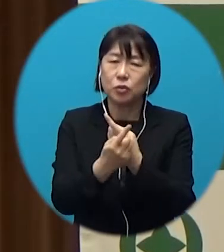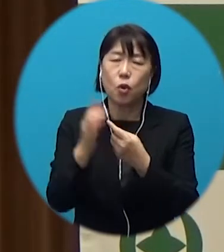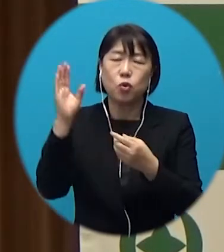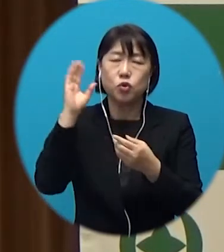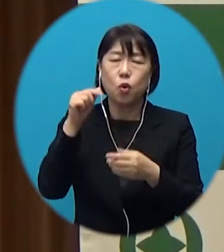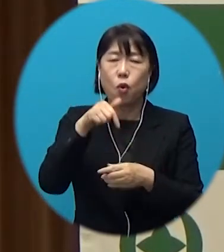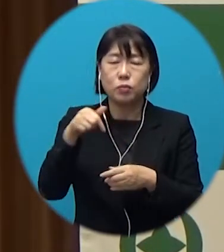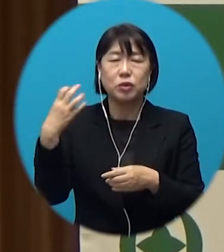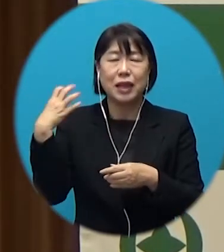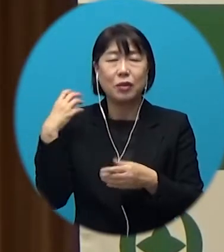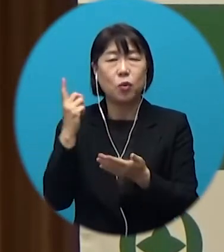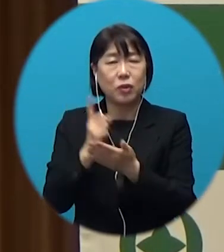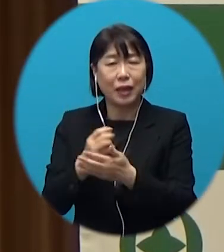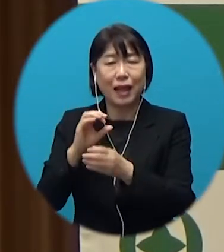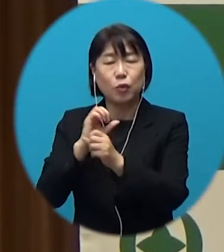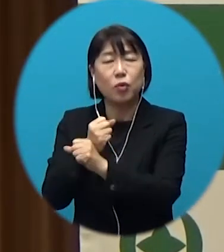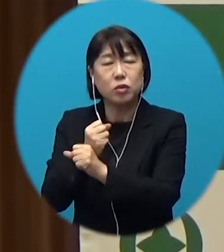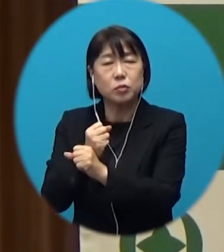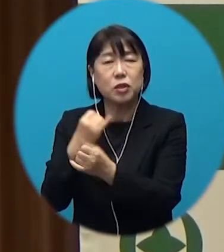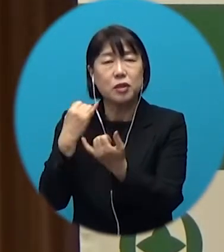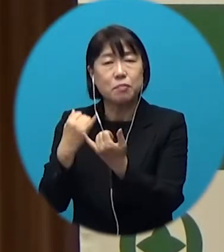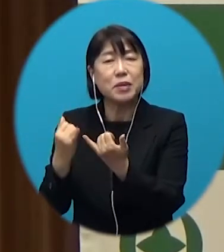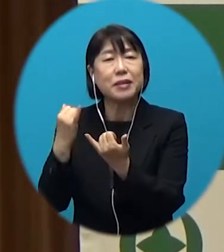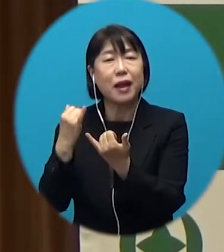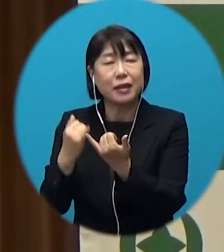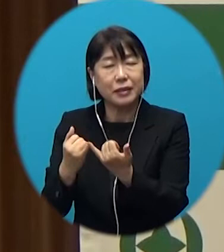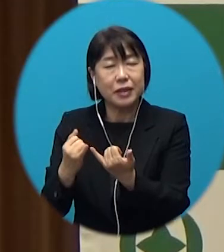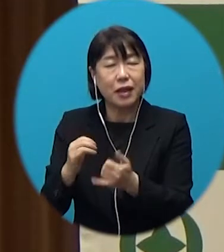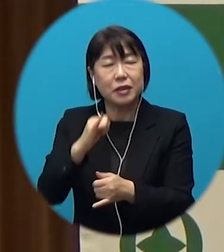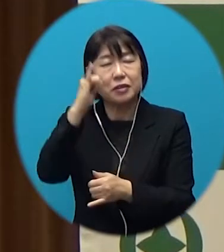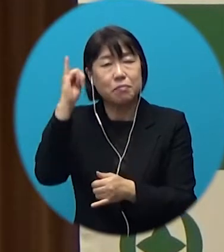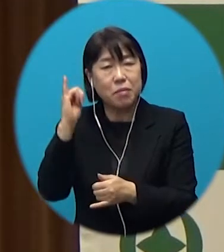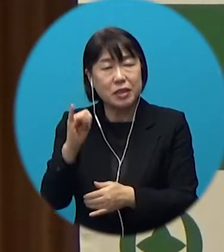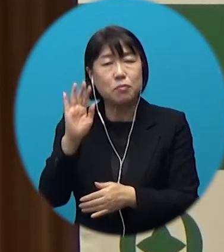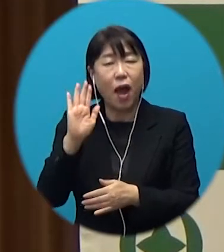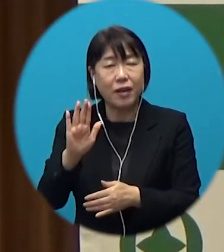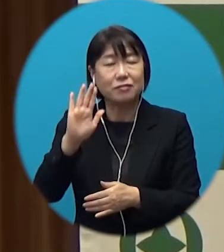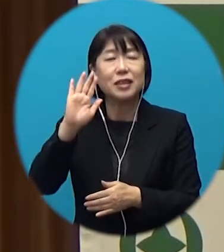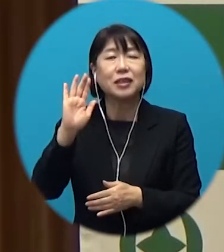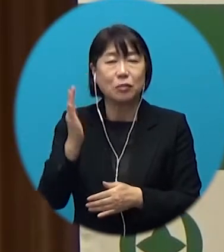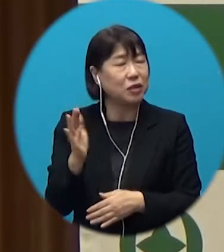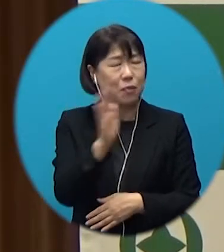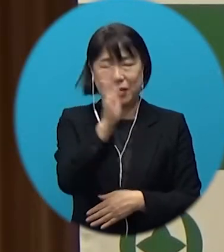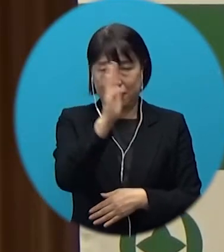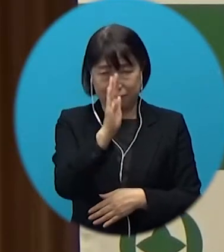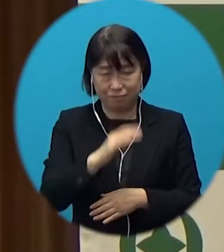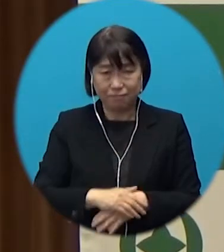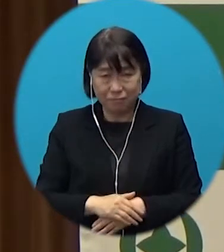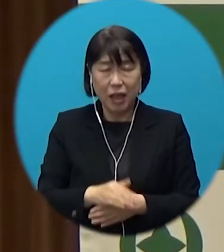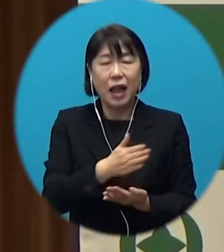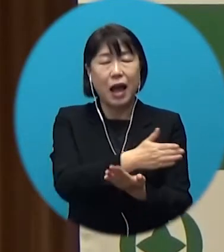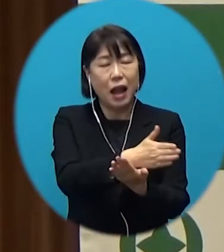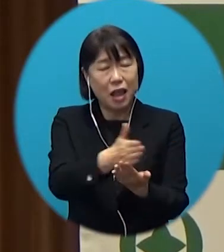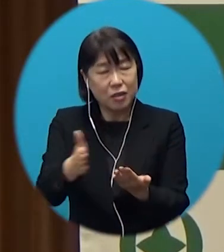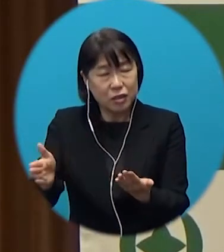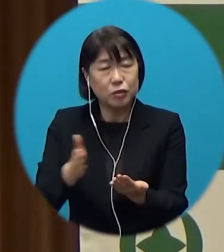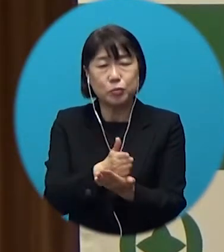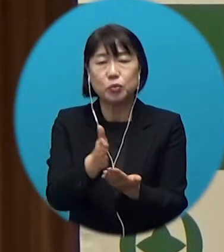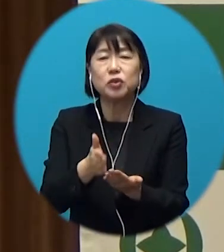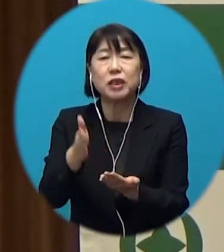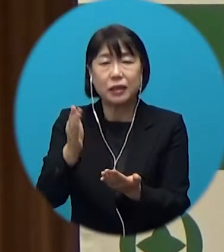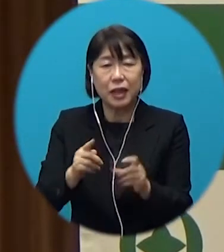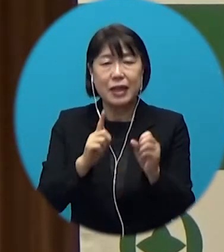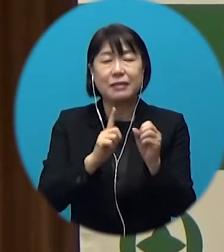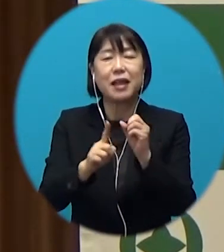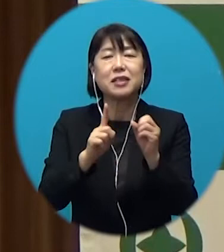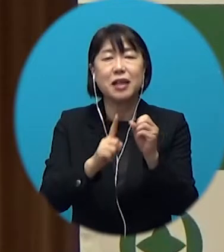取り組むというような視点を出てきてしまうと同じなんですけども、そうではなくて、あらゆる分野においてですね、デジタル化、基